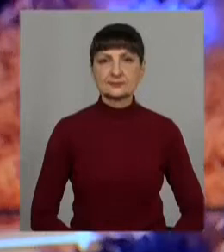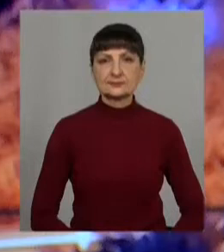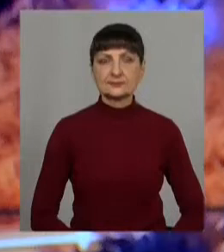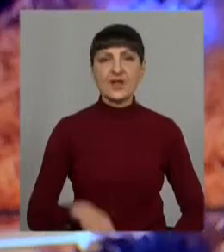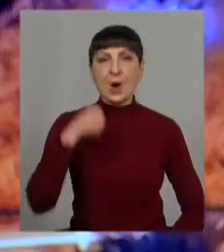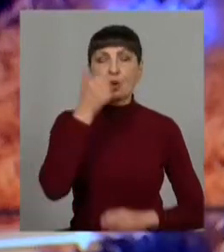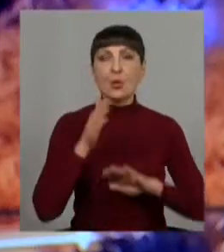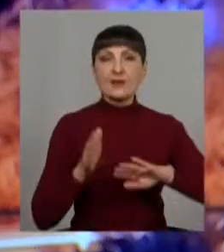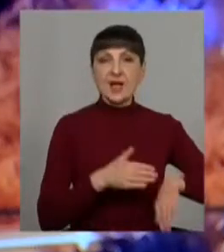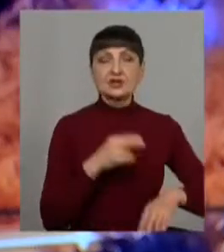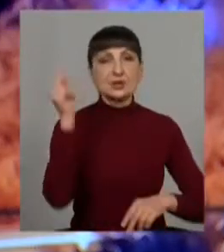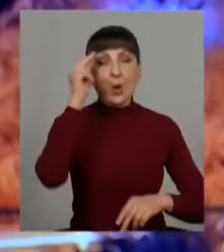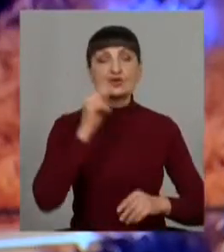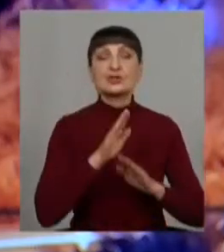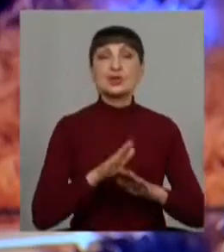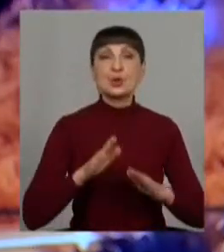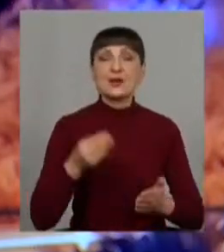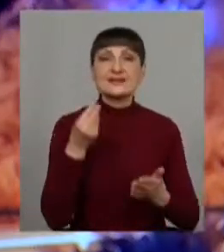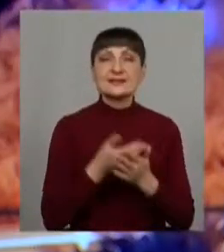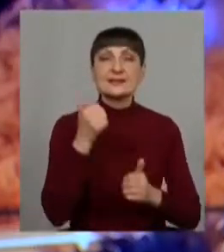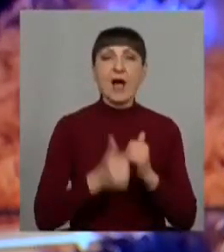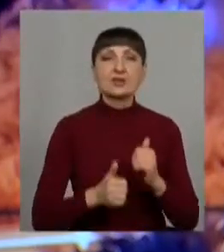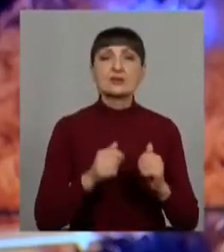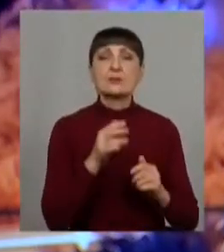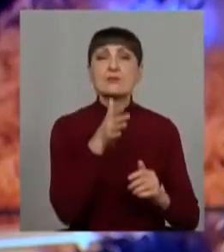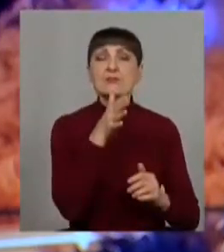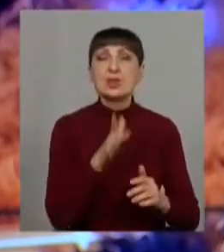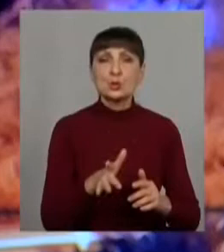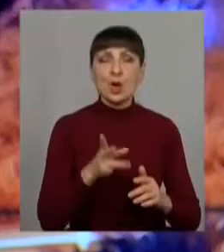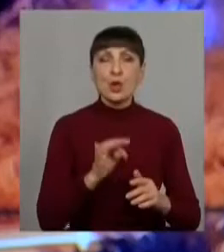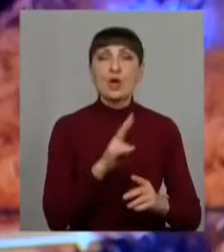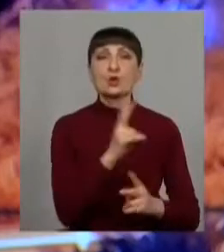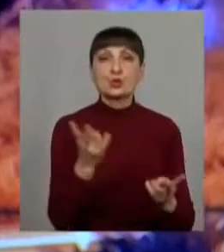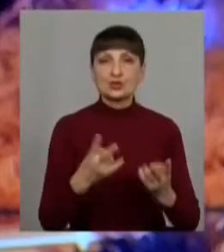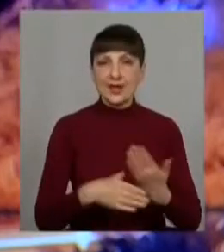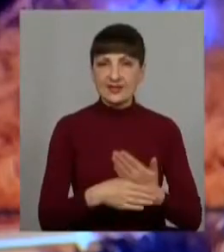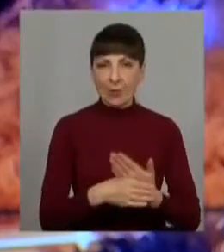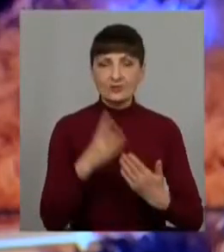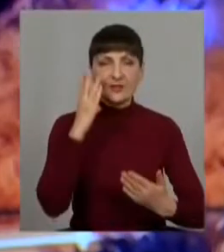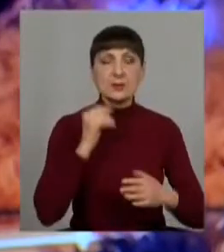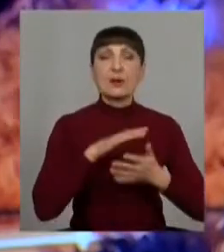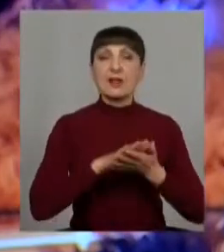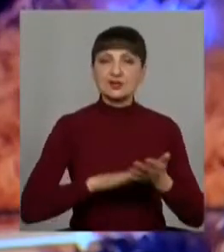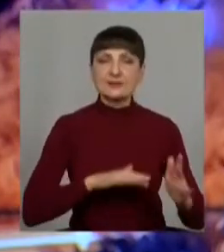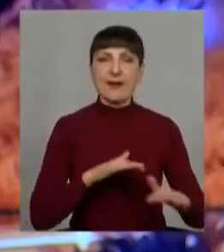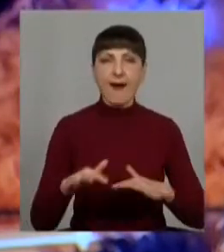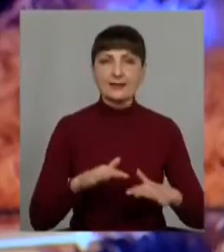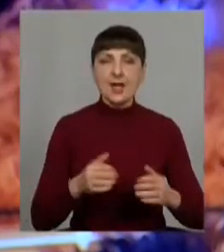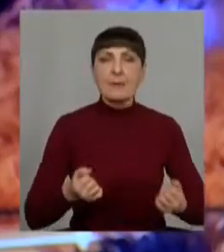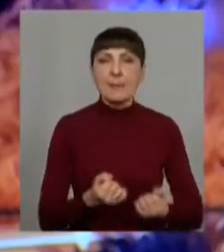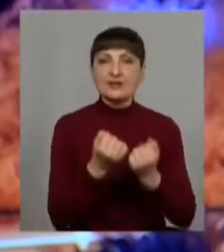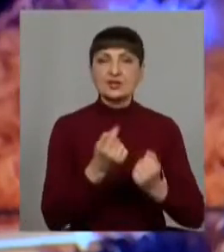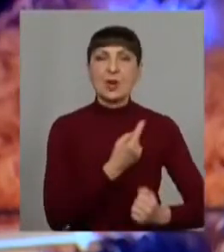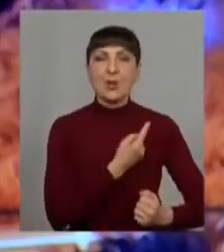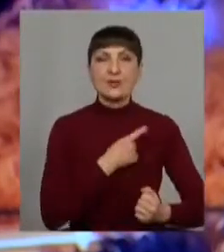Год уходящий научил нас не только ценить каждый миг, но и тех, кто нуждается в помощи. В Алматы продолжается акция по поддержке